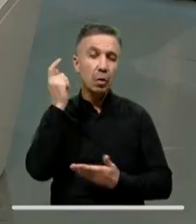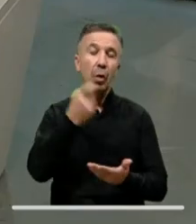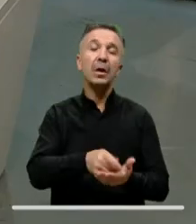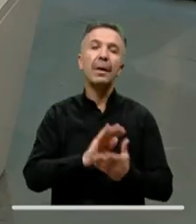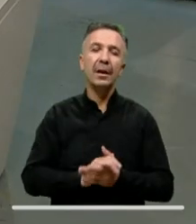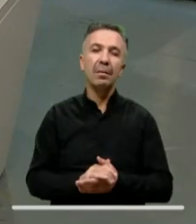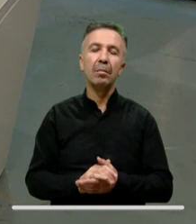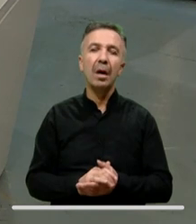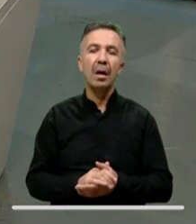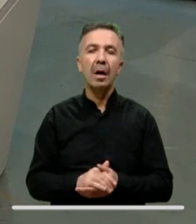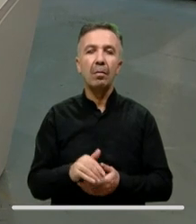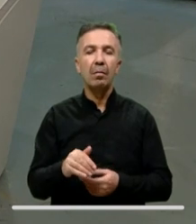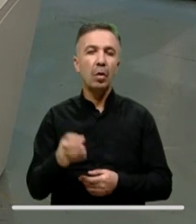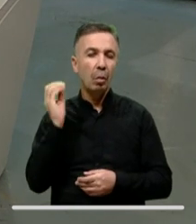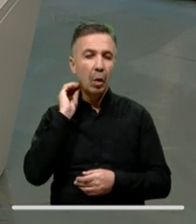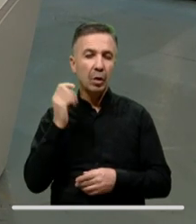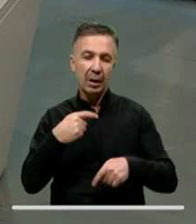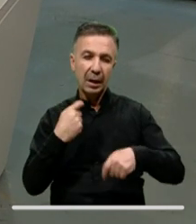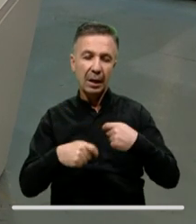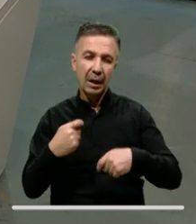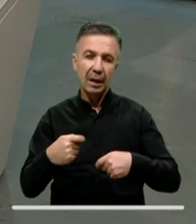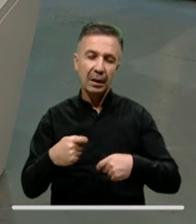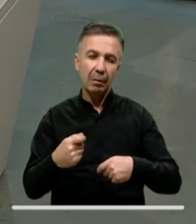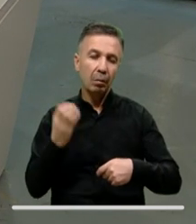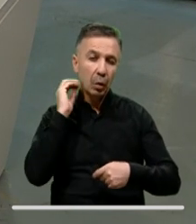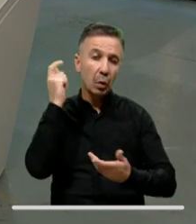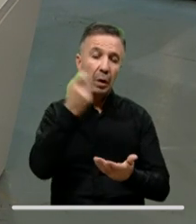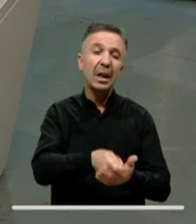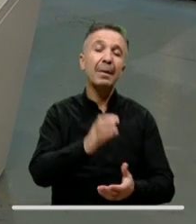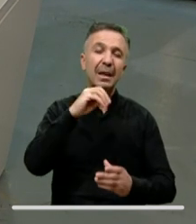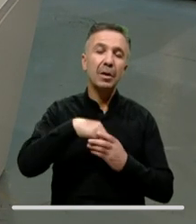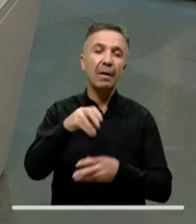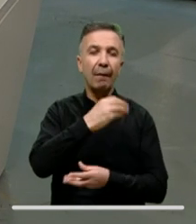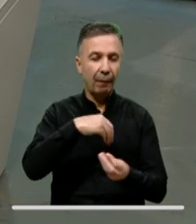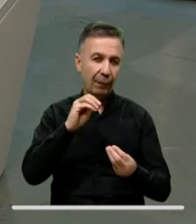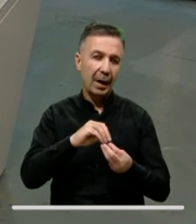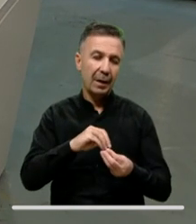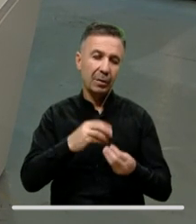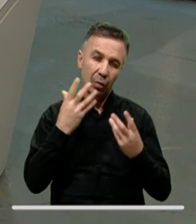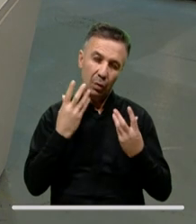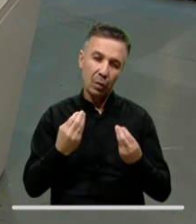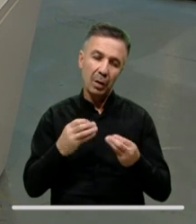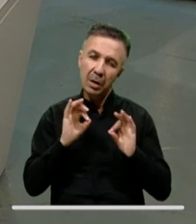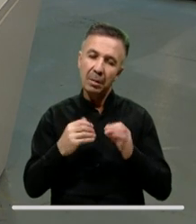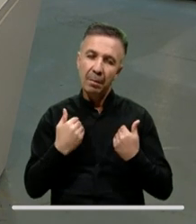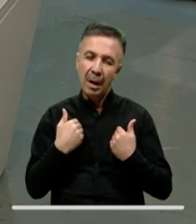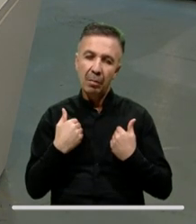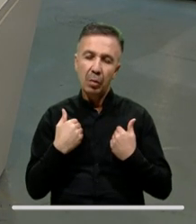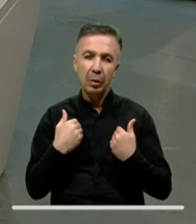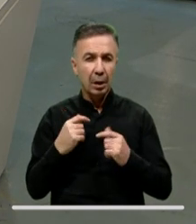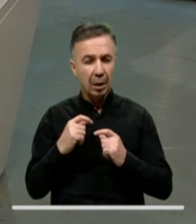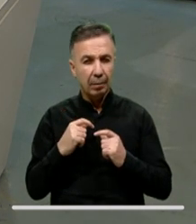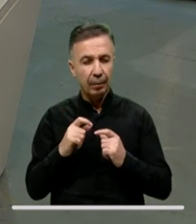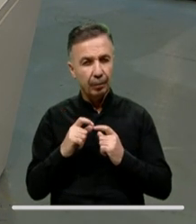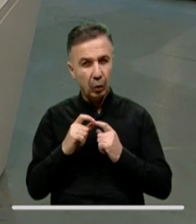sefer kredi kartım bana borcumu ödeyemediğimden dolayı faiz yansıttı. Şimdi benim burada soracağım soru